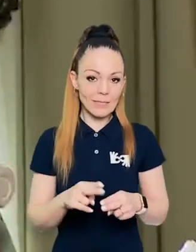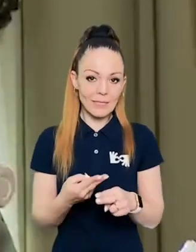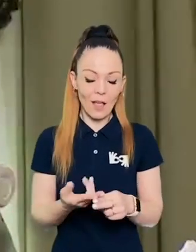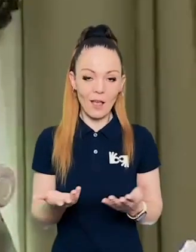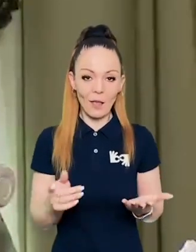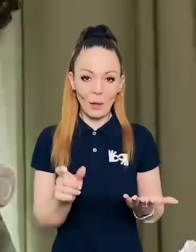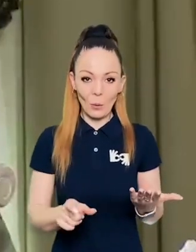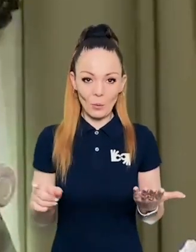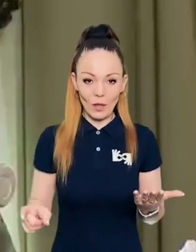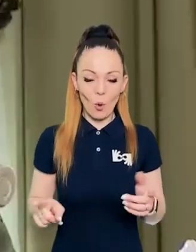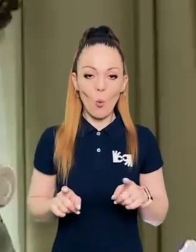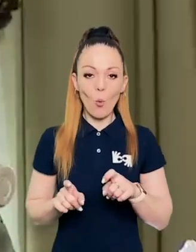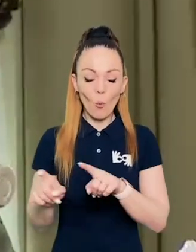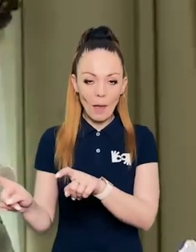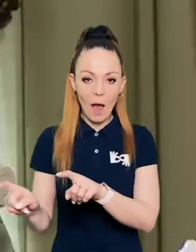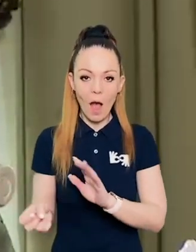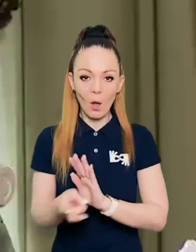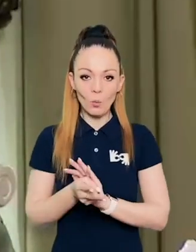ж люди